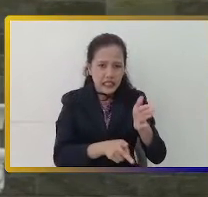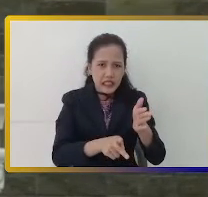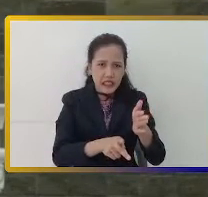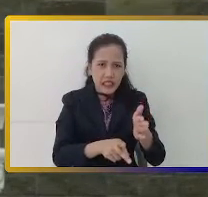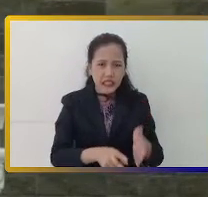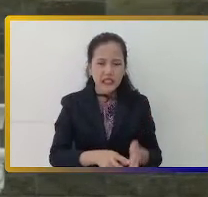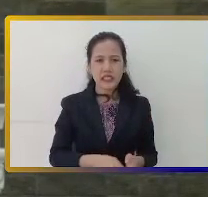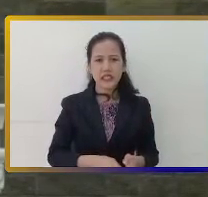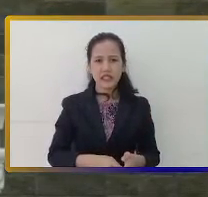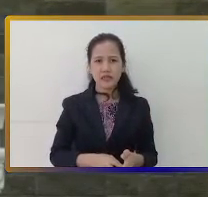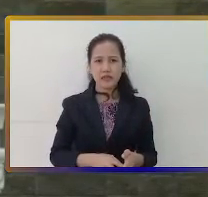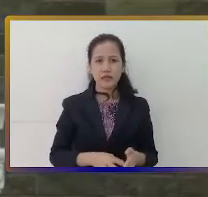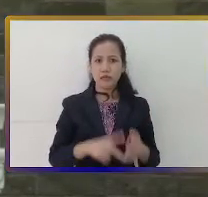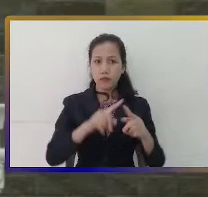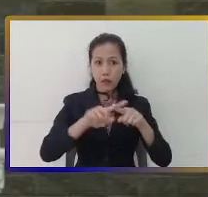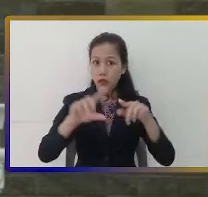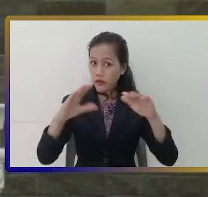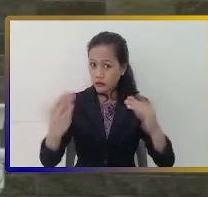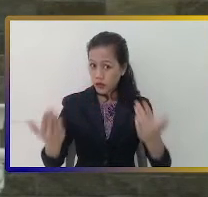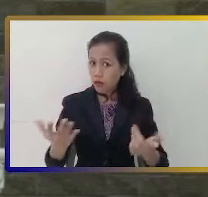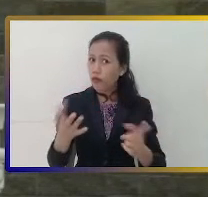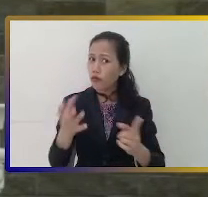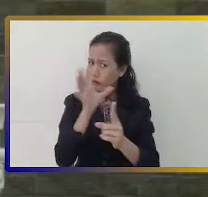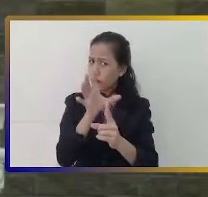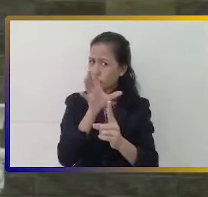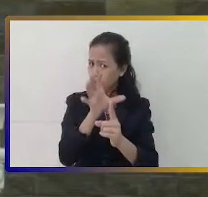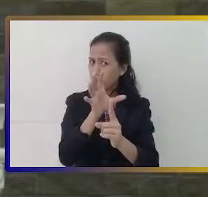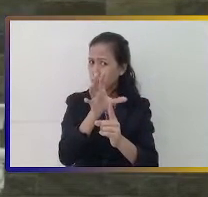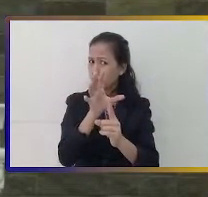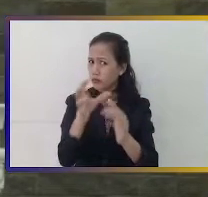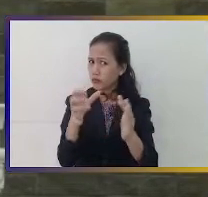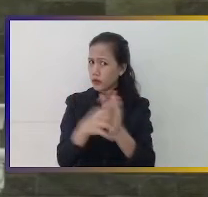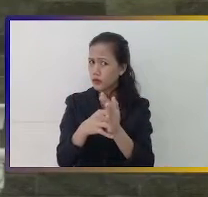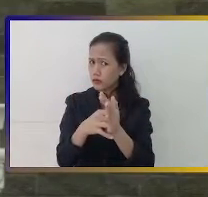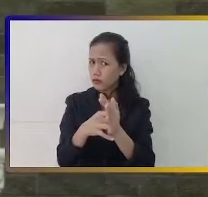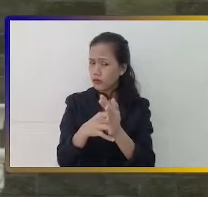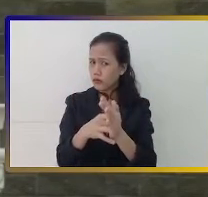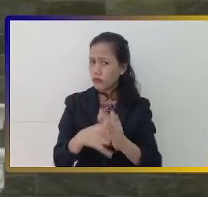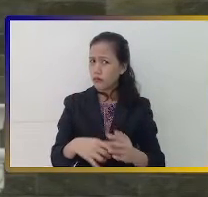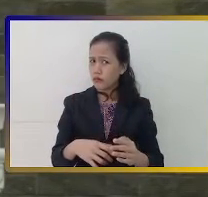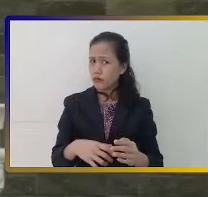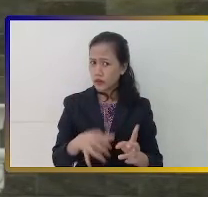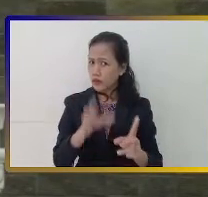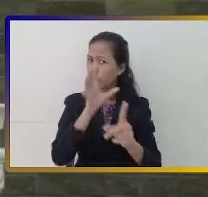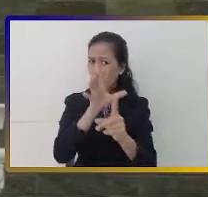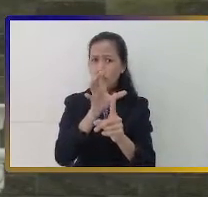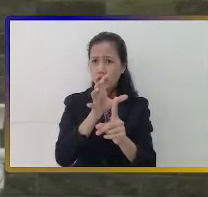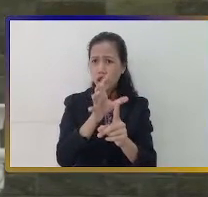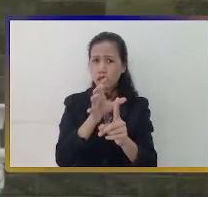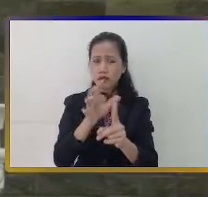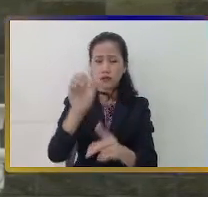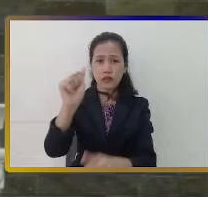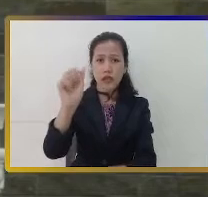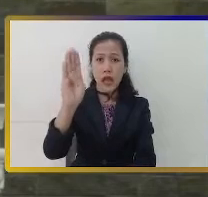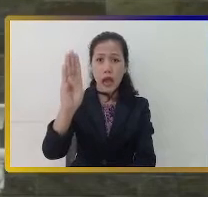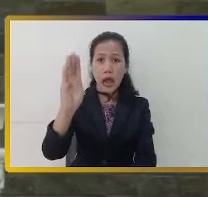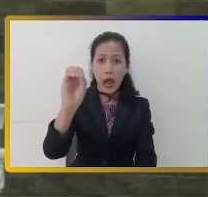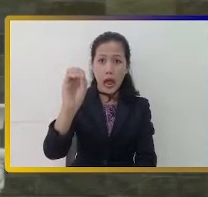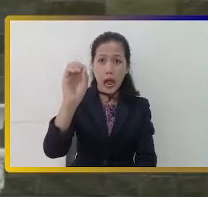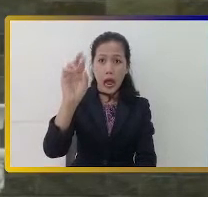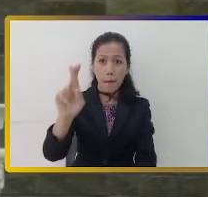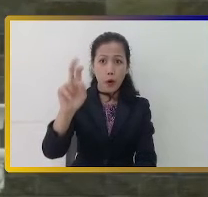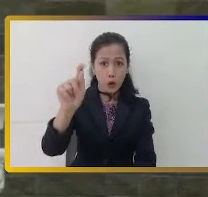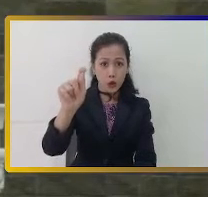But ngayon po, trending na po yan. To the point na ililegalize na po lang abortion. Ano po?